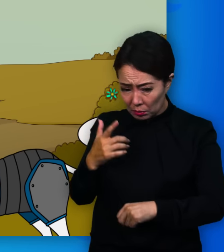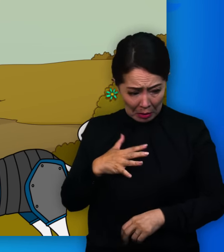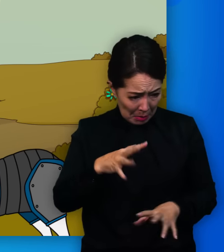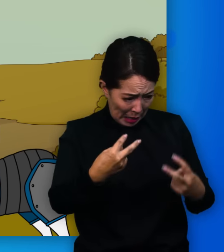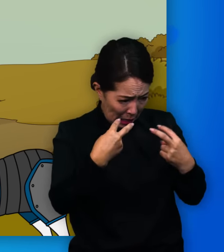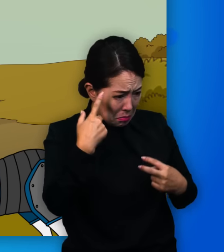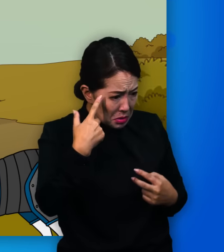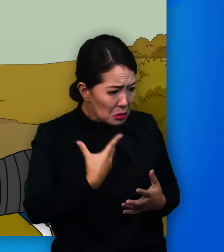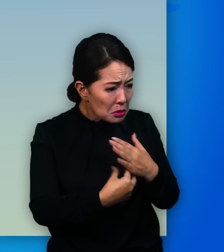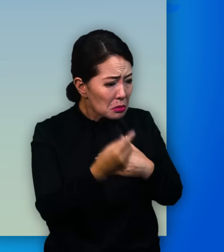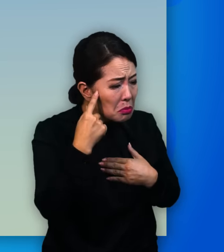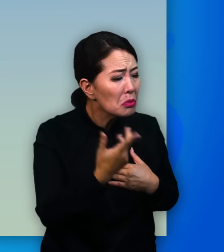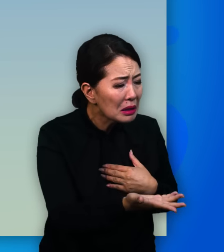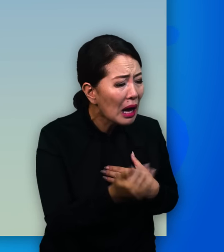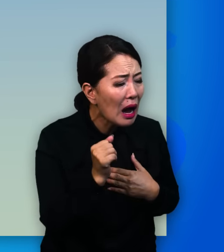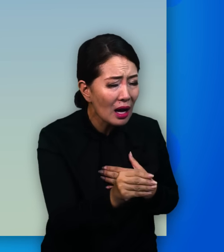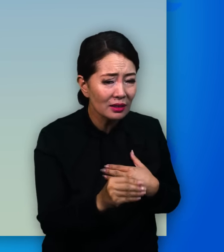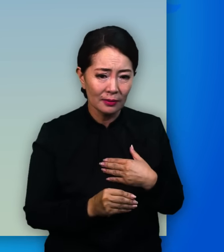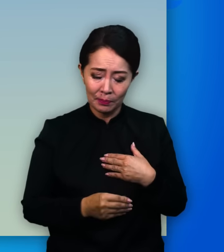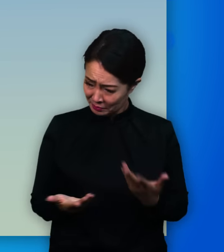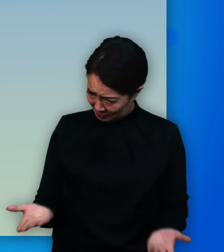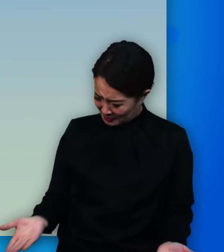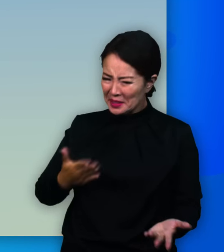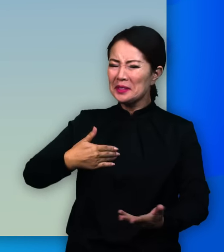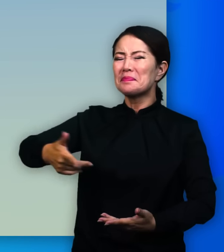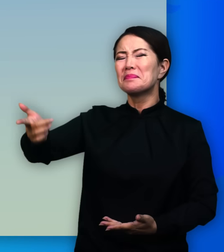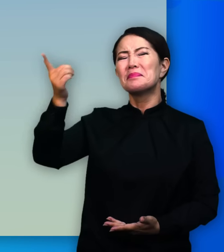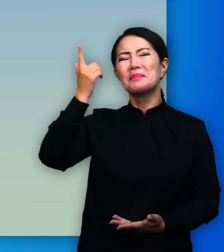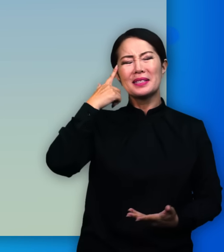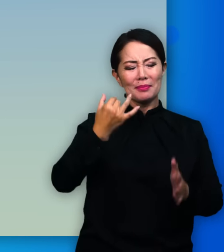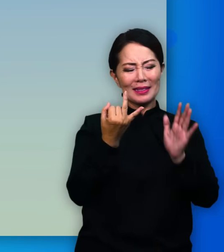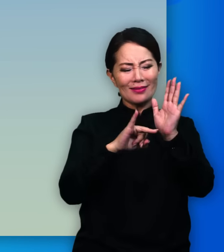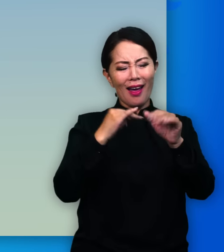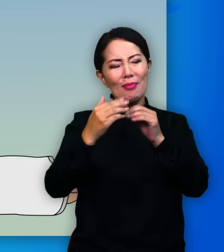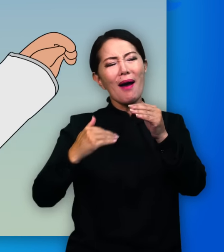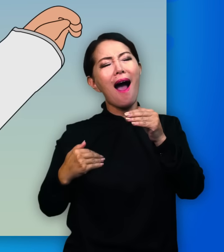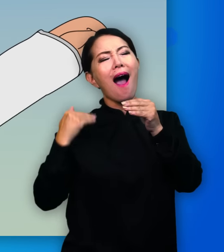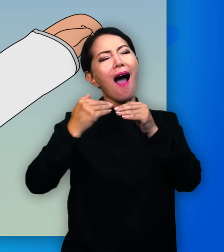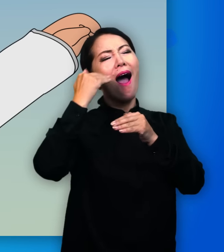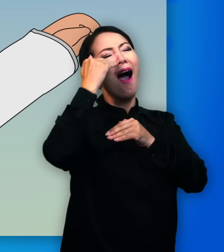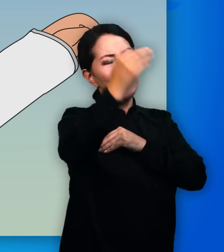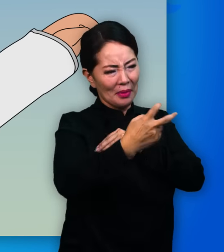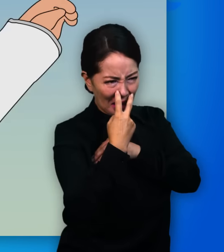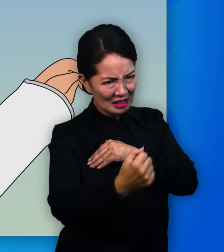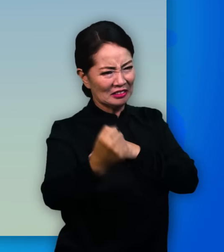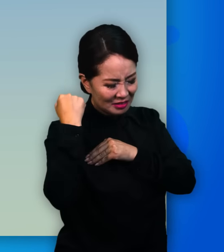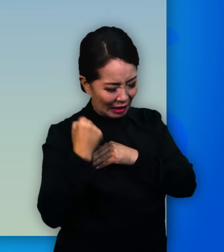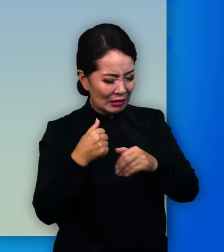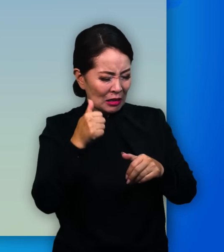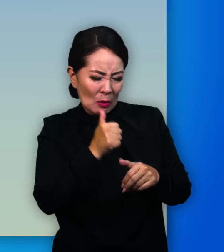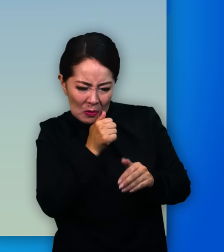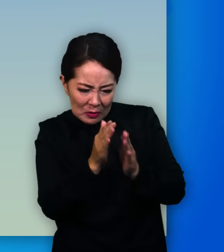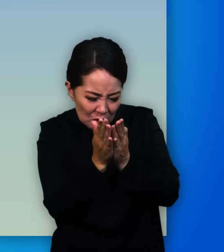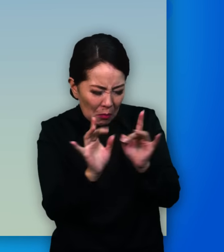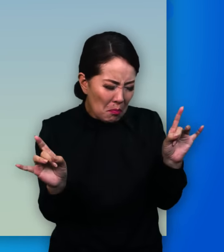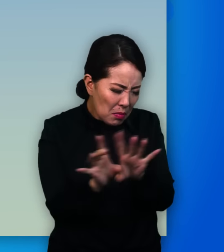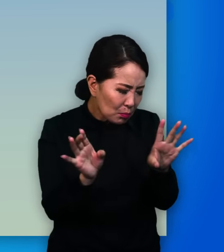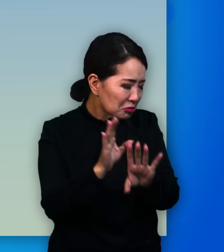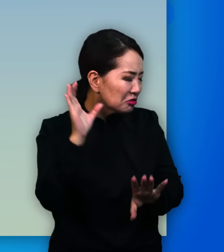Тэнийхтэй. Тэр хараа. Ялуу ахын жоохон хүзүүгийг нийлж өгөө. Миний доо халууц чинь үү? Мангартаа болчихно. За явъя да.